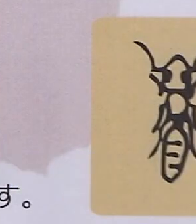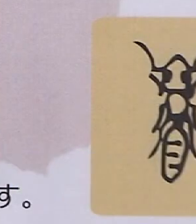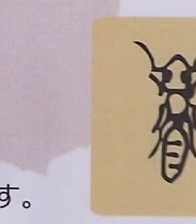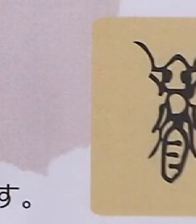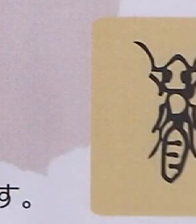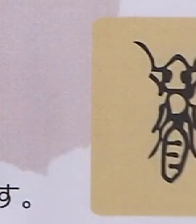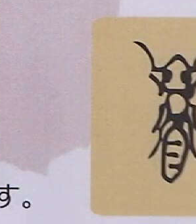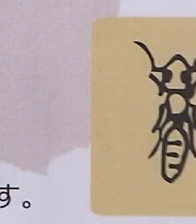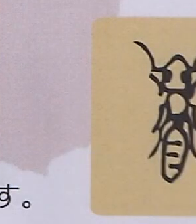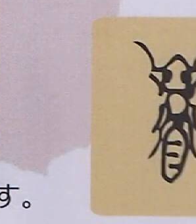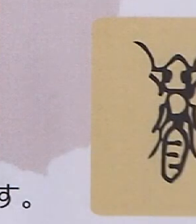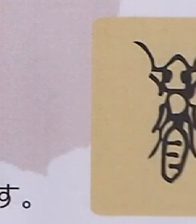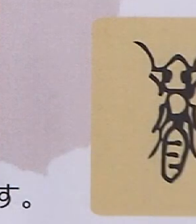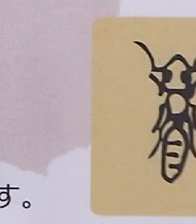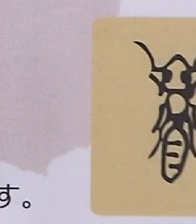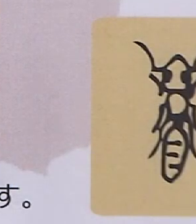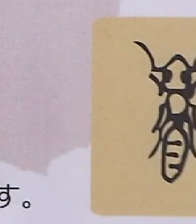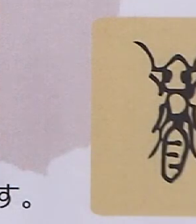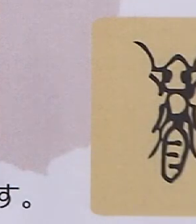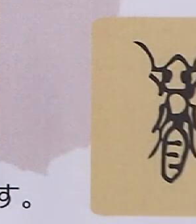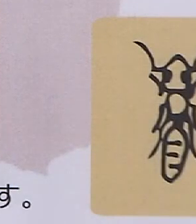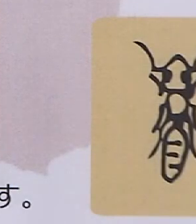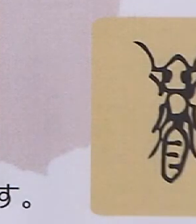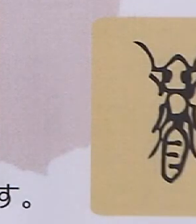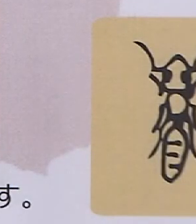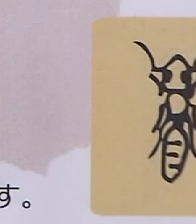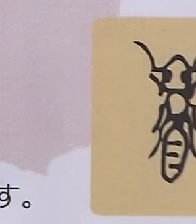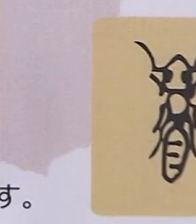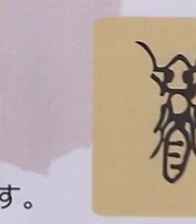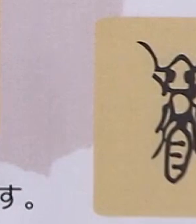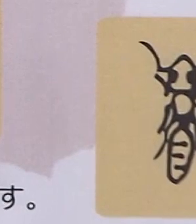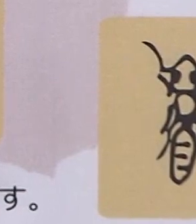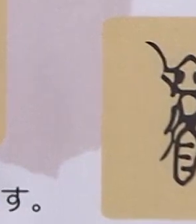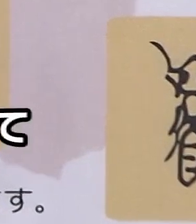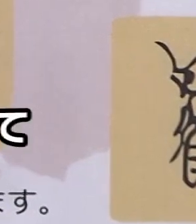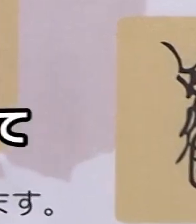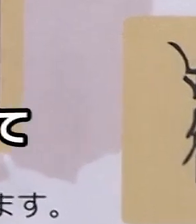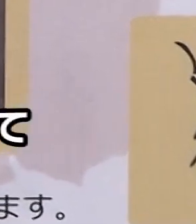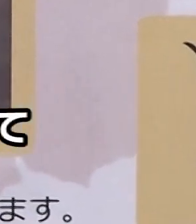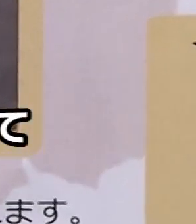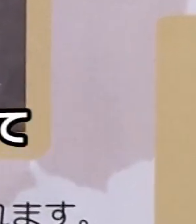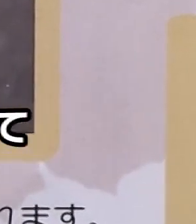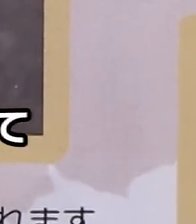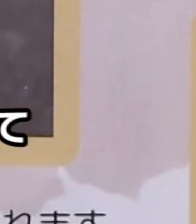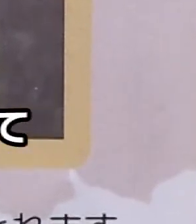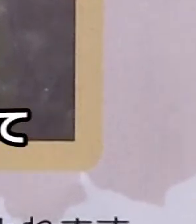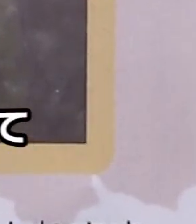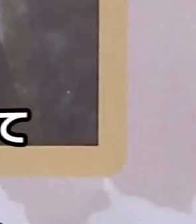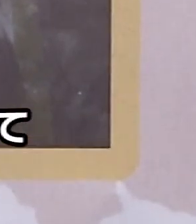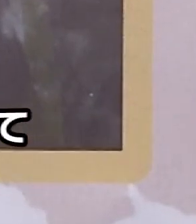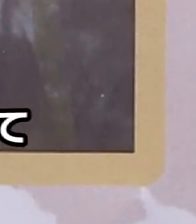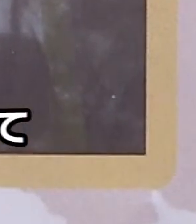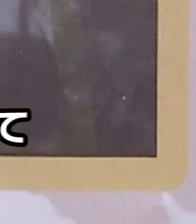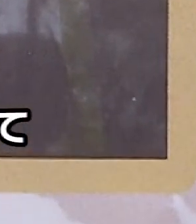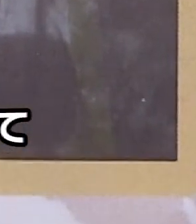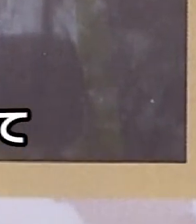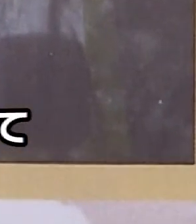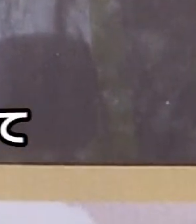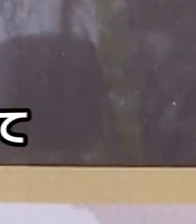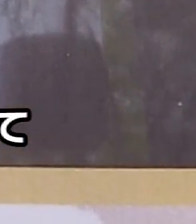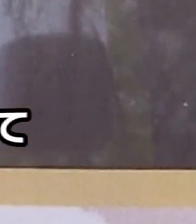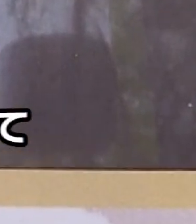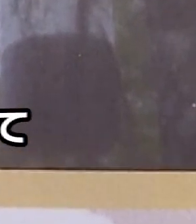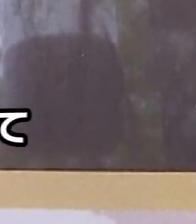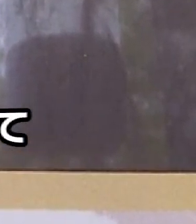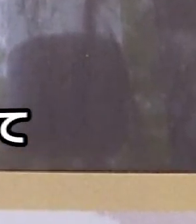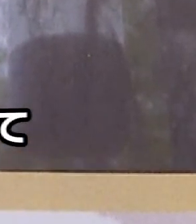ど様々な方法で採集します。 なるほど。一度に採取してそれを個別に分類